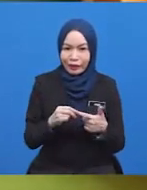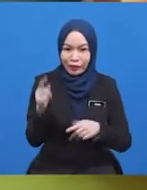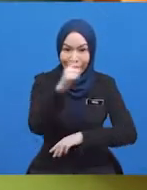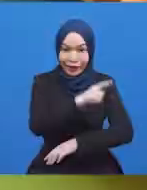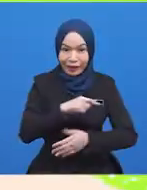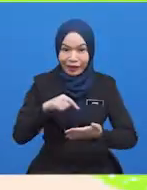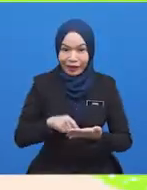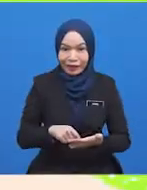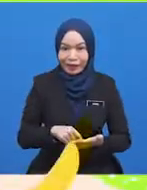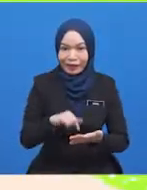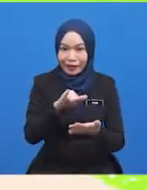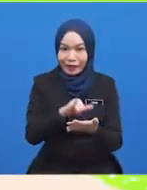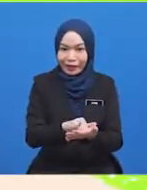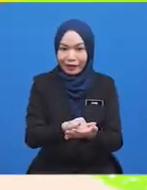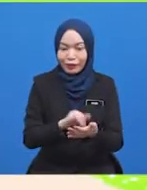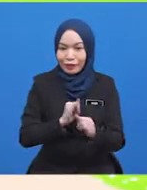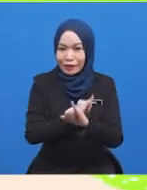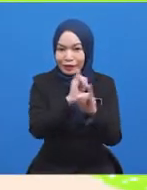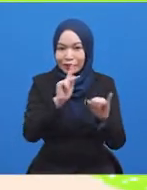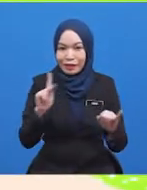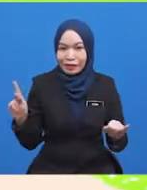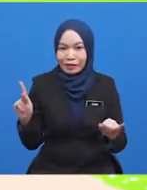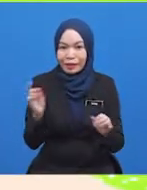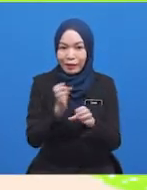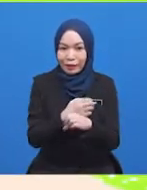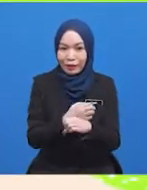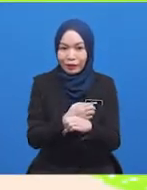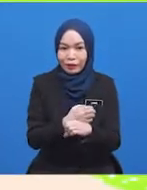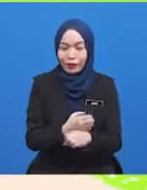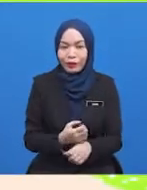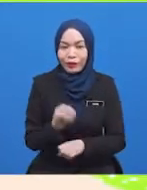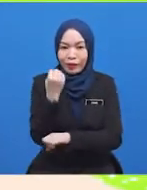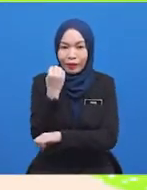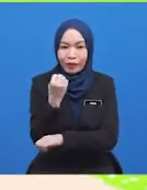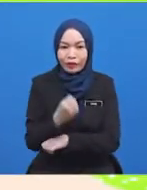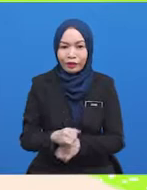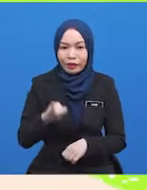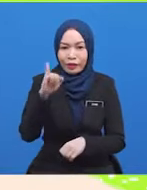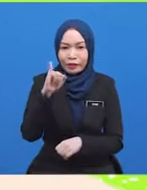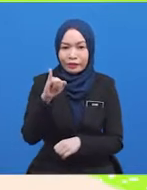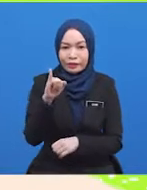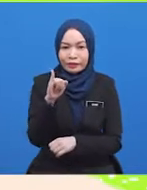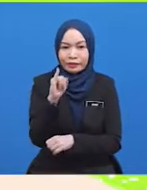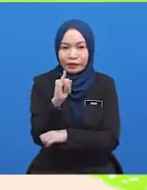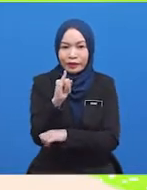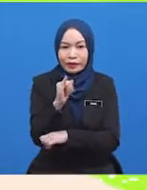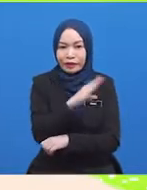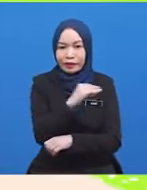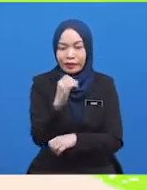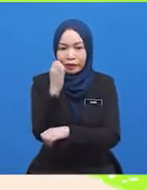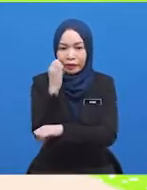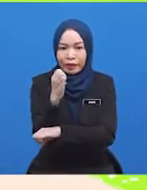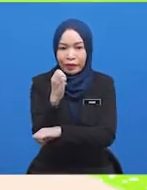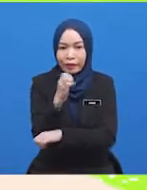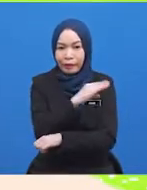ini, iaitu menjelaskan pembentukan batuan igneous, batuan enapan dan